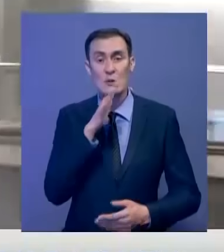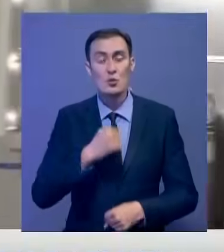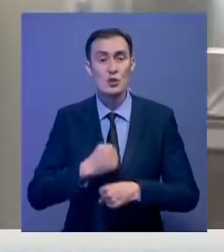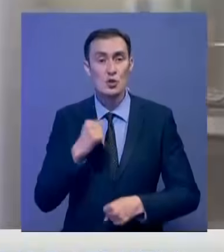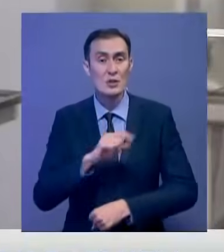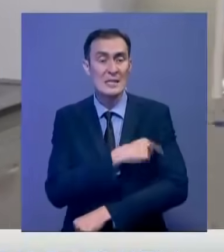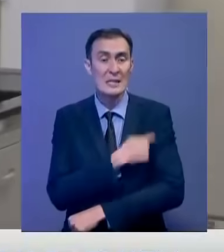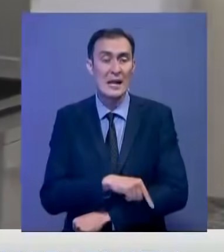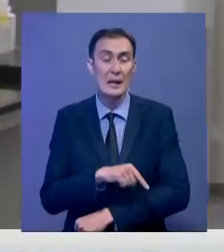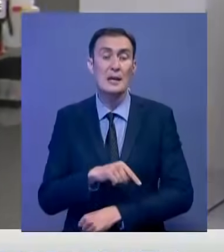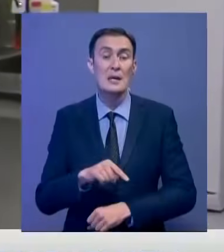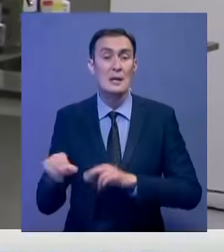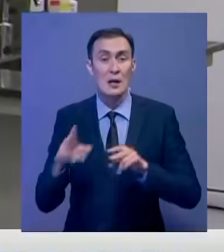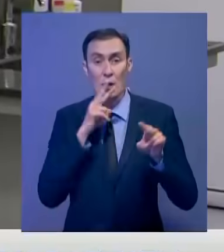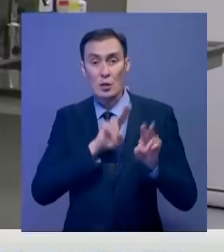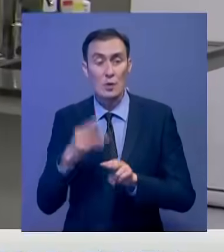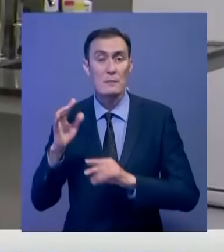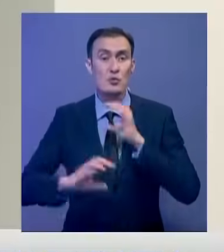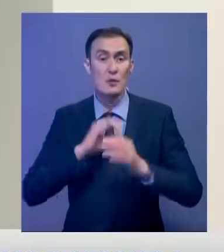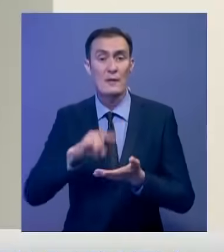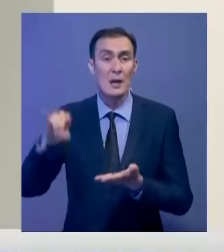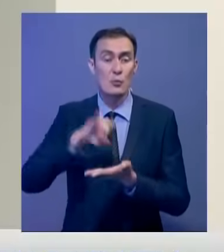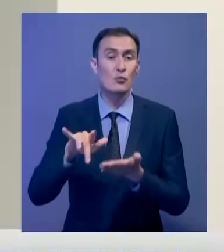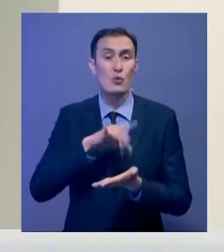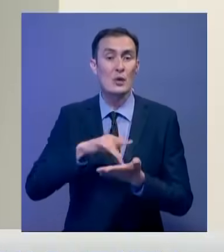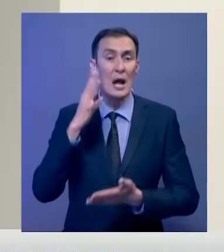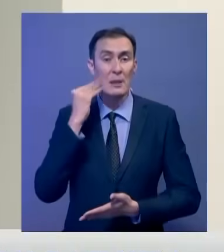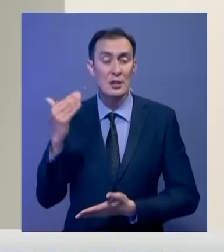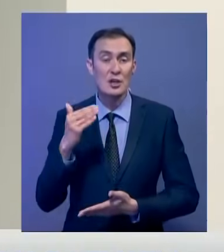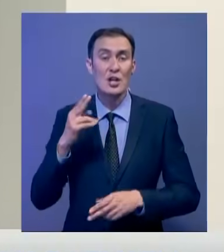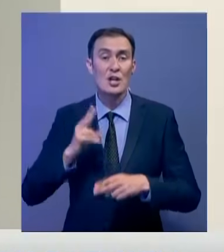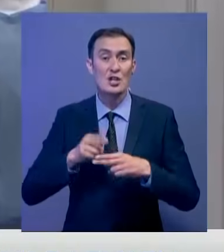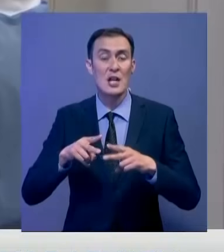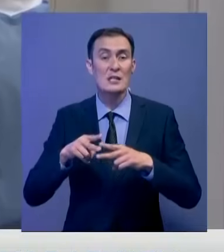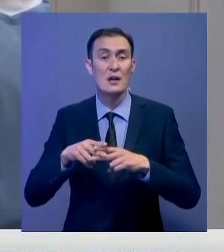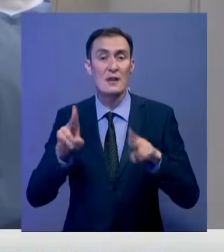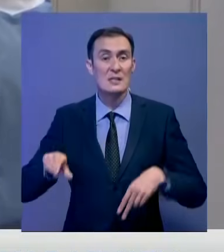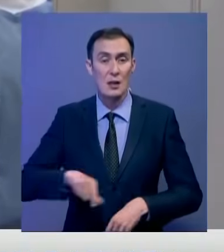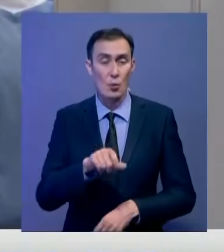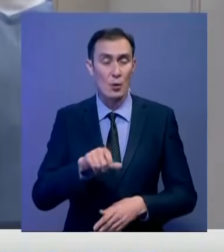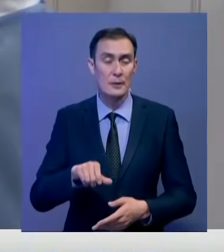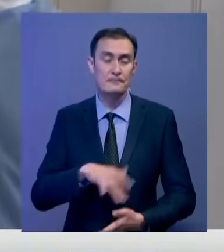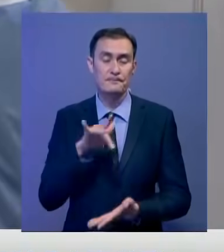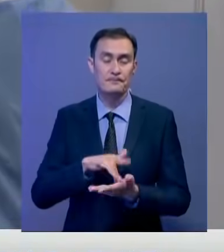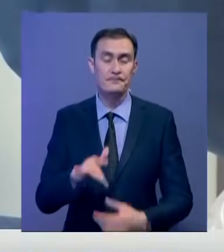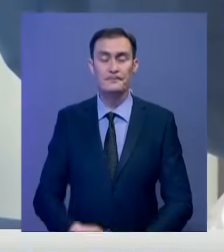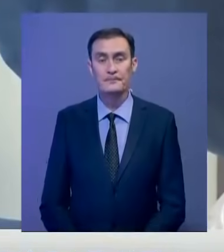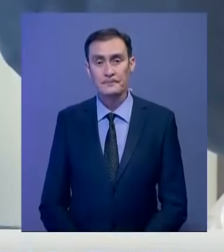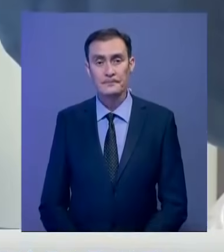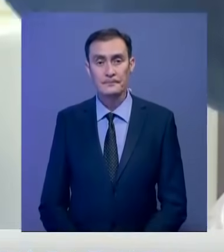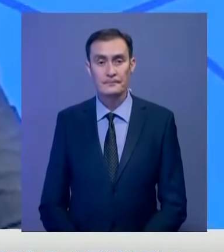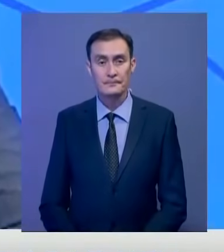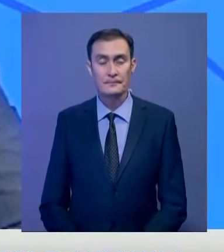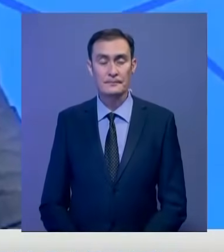ужесточен санитарно-эпидемиологический контроль в международном аэропорту Алматы и на железнодорожных вокзалах города.